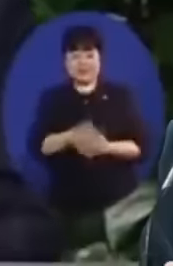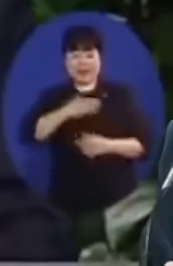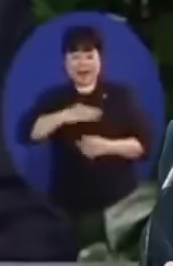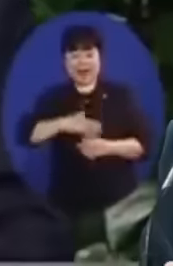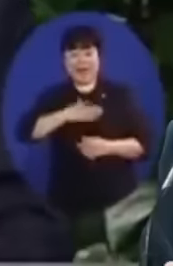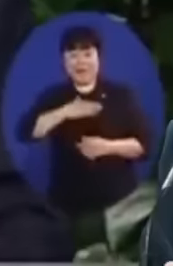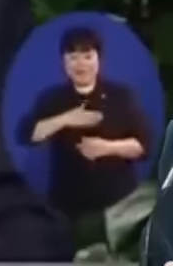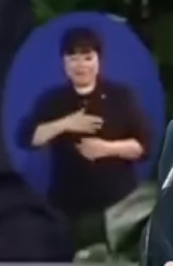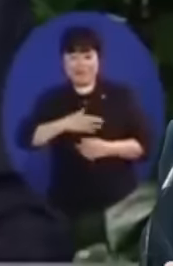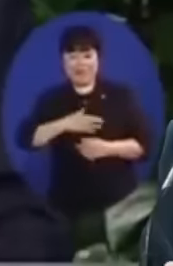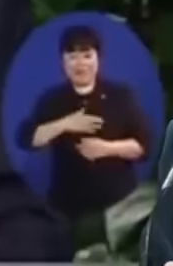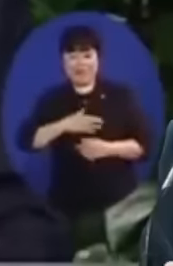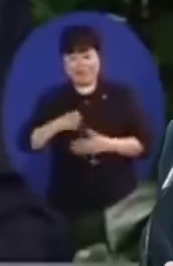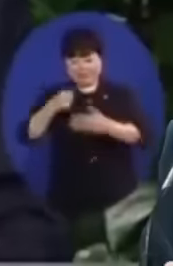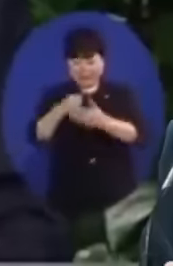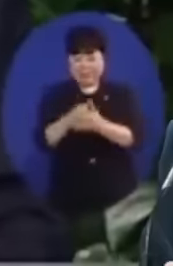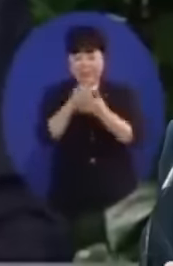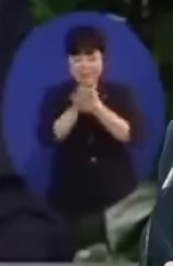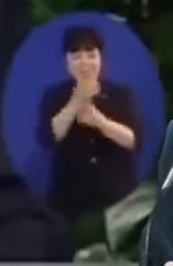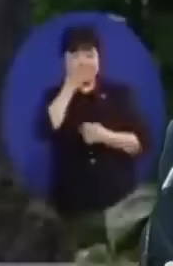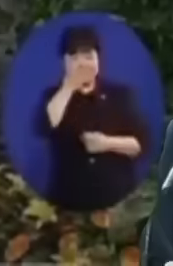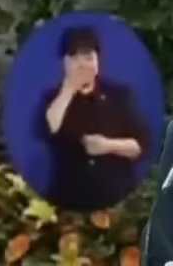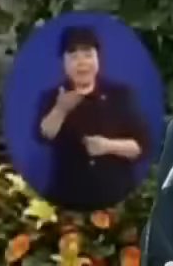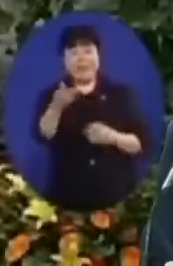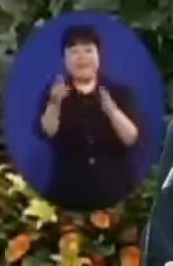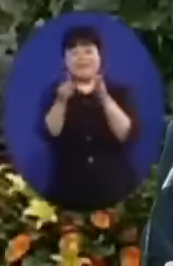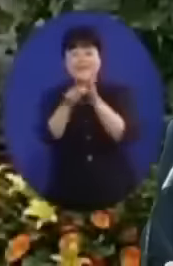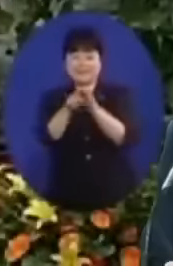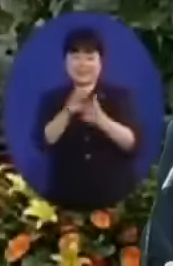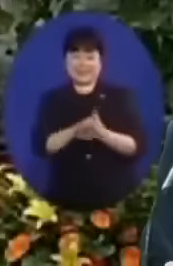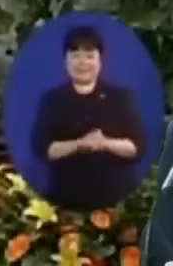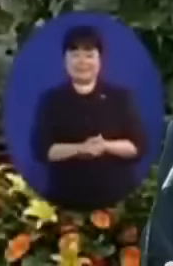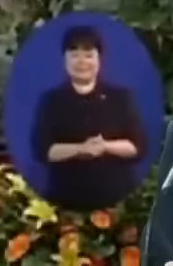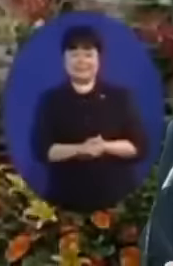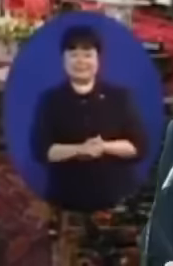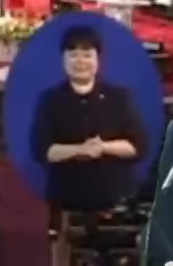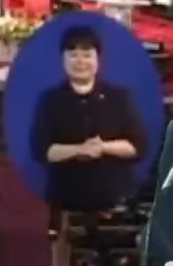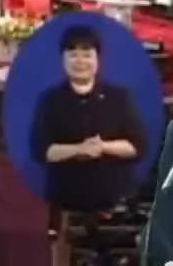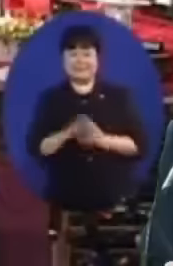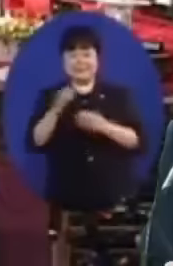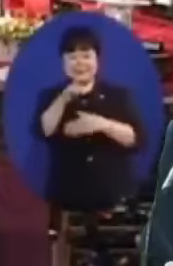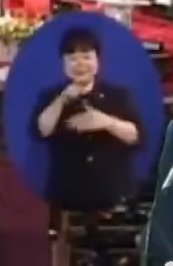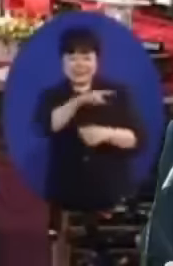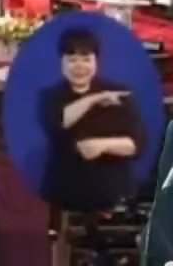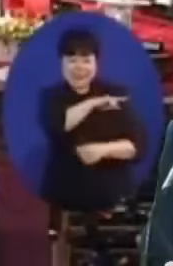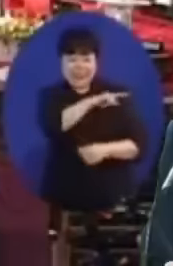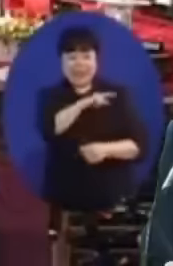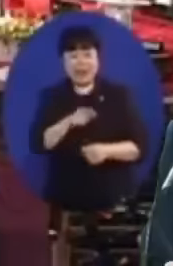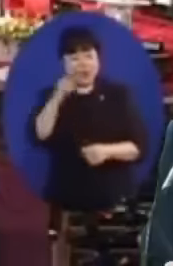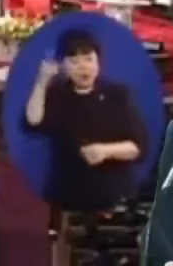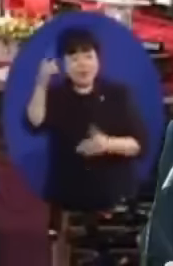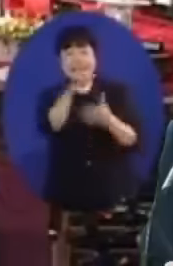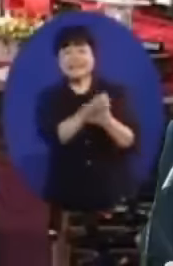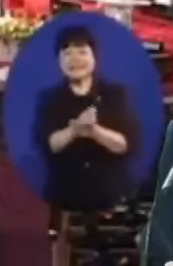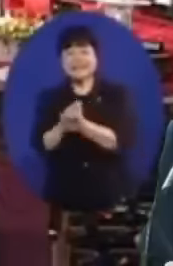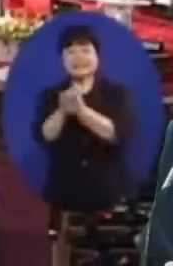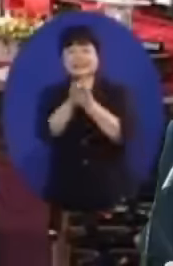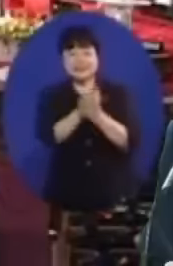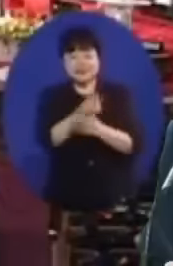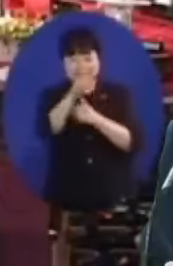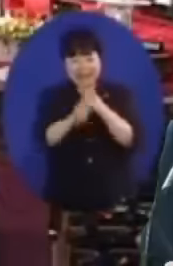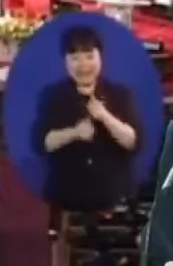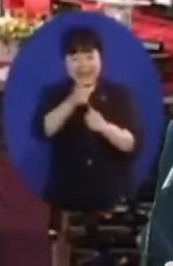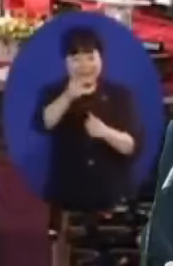알고 우리는 담대하게 기도할 수가 있는 것입니다. 이 세상에서 가장 위대한 친구가